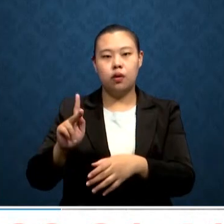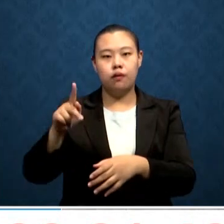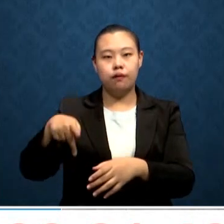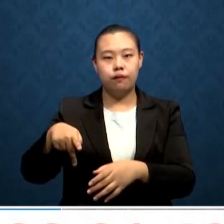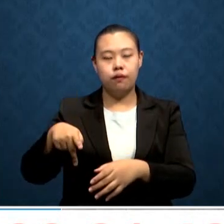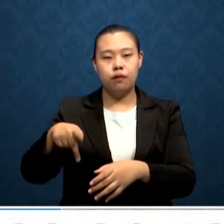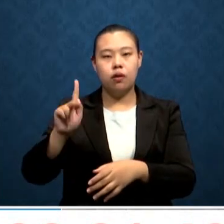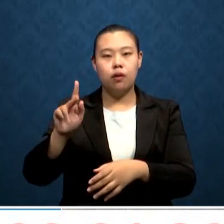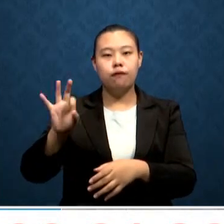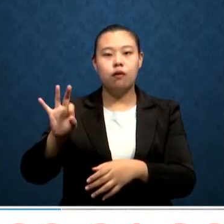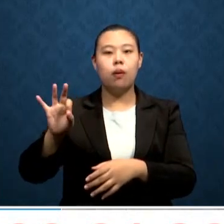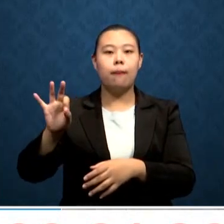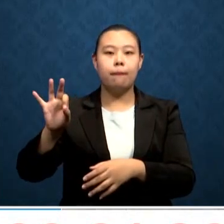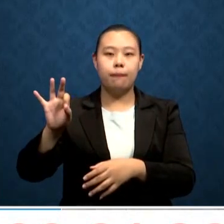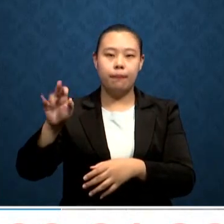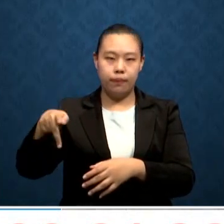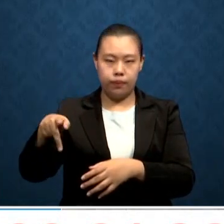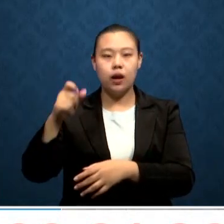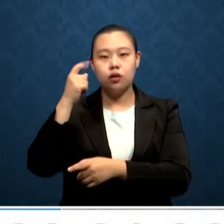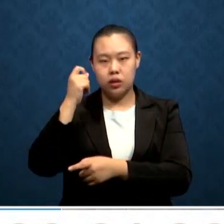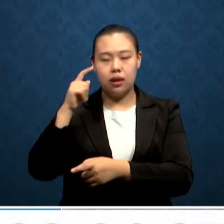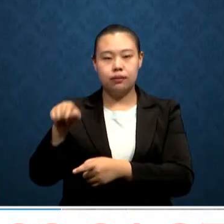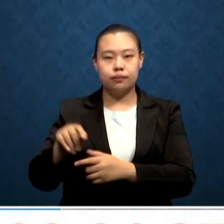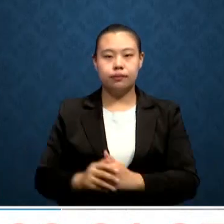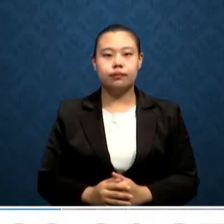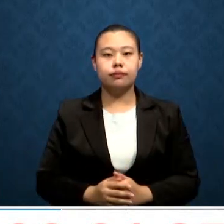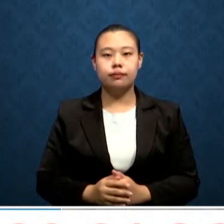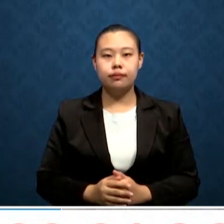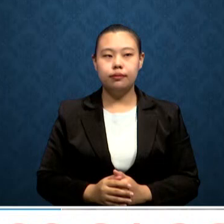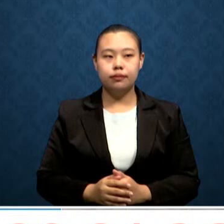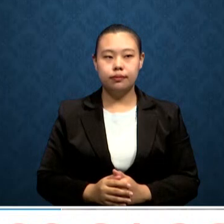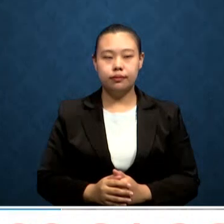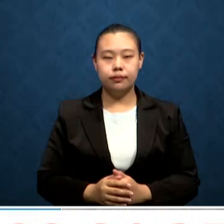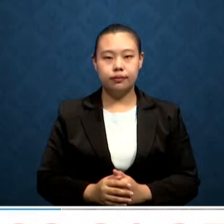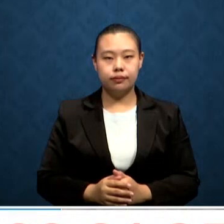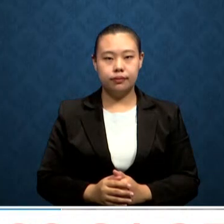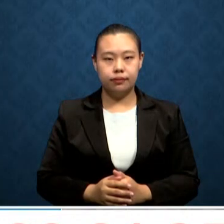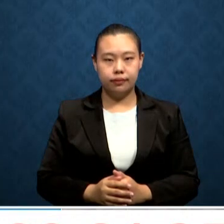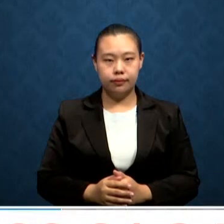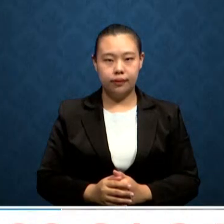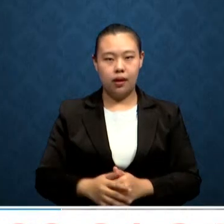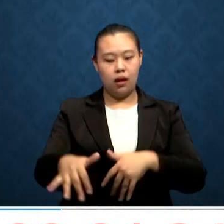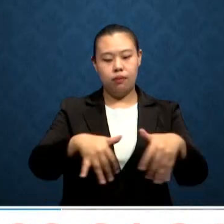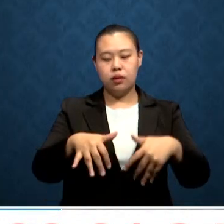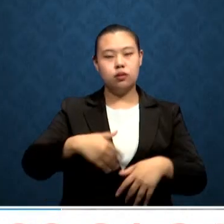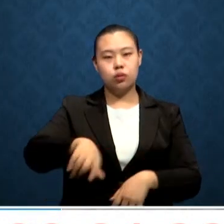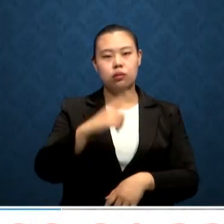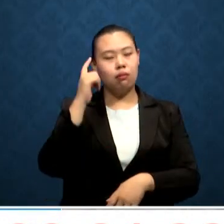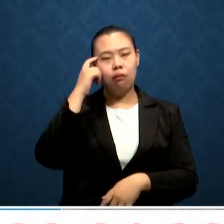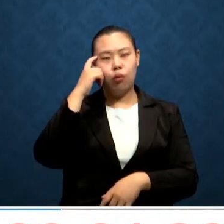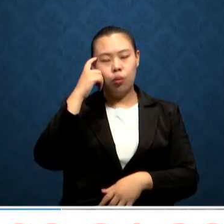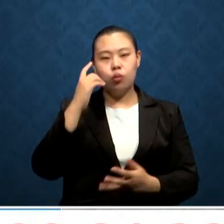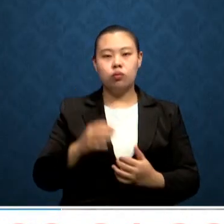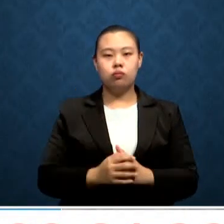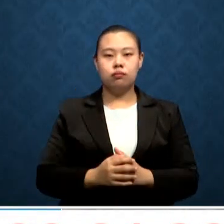มที่ผู้บริโภคยังไม่มองเห็นหรือมองไม่เห็นและหน่ว